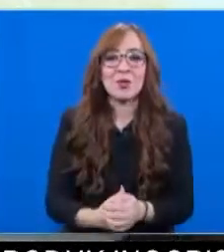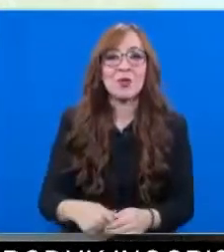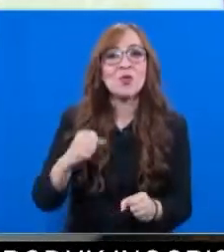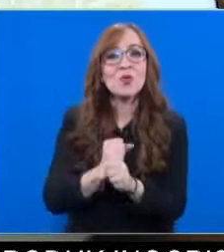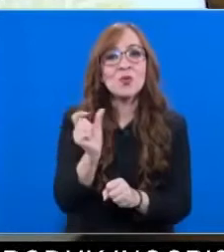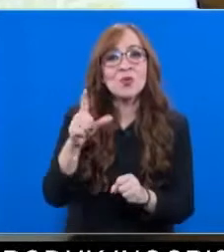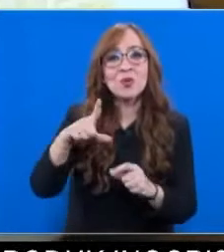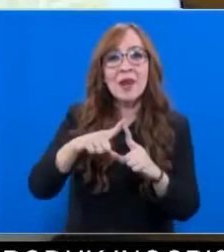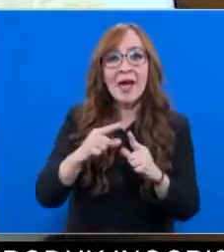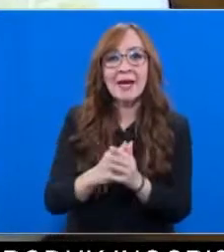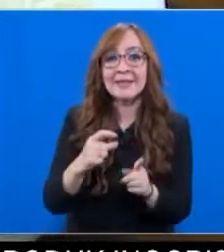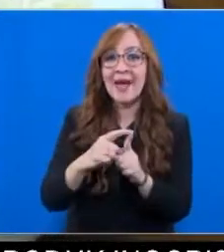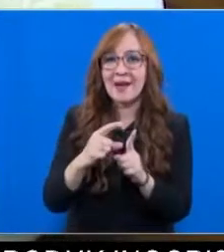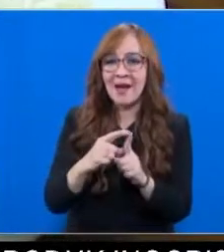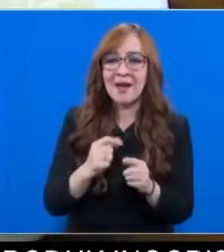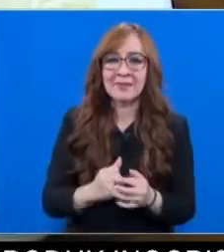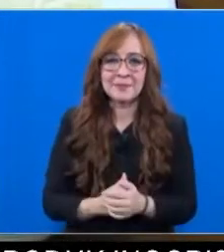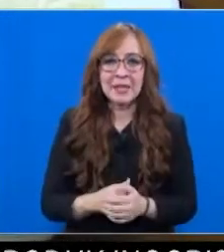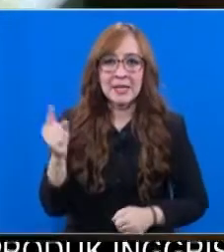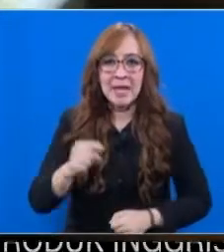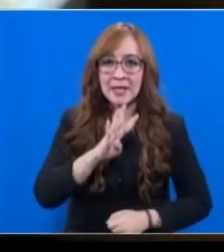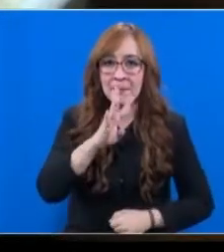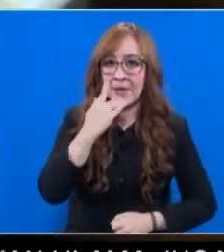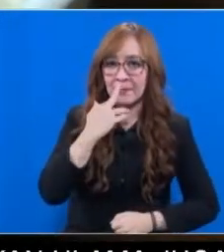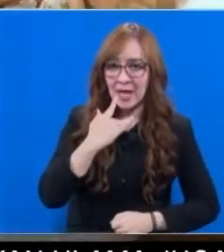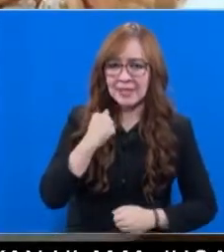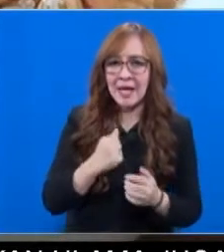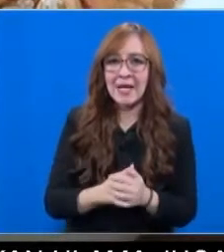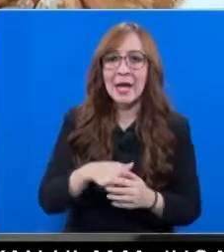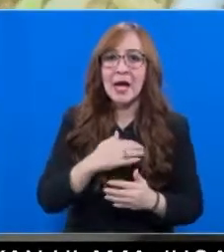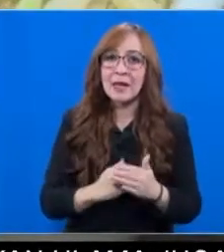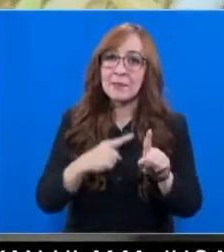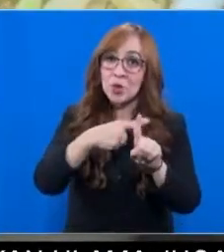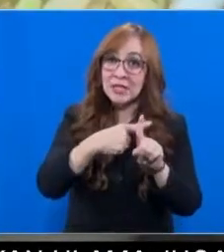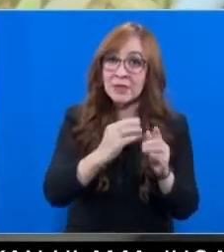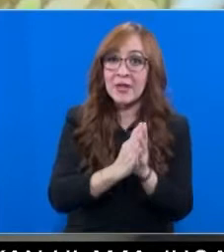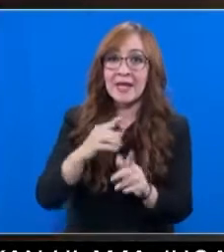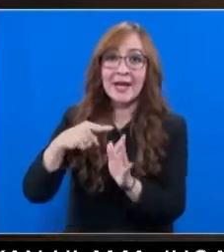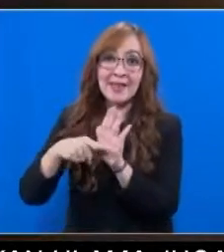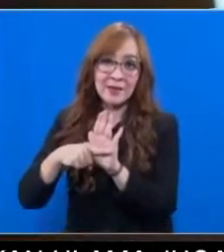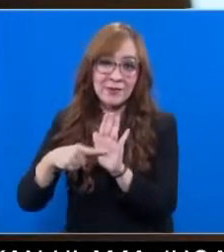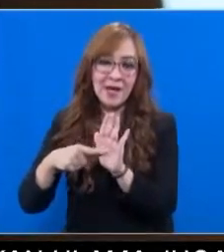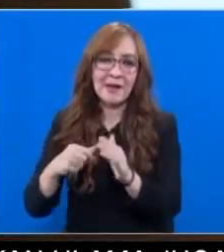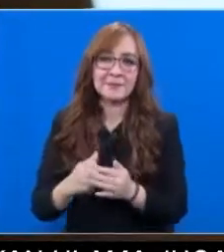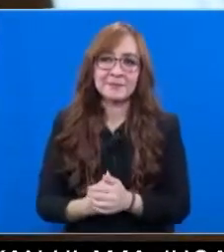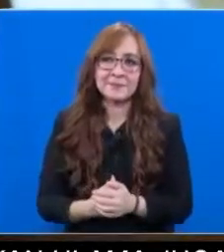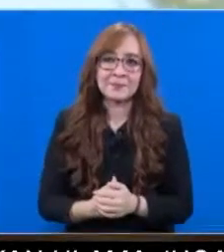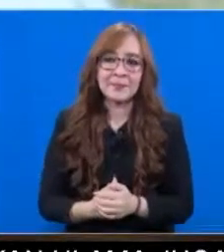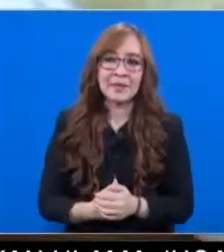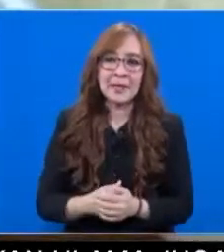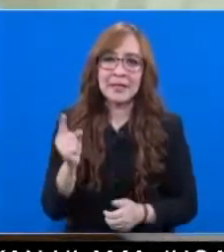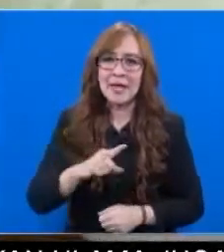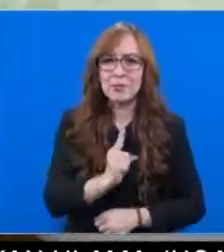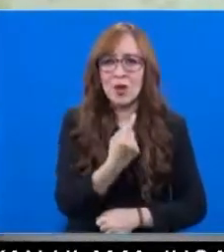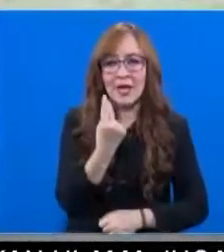Dari keempat jenis beras tadi, memang ada kelebihan dan kekurangan. Berbagai faktor dan kandungan nutrisi hingga harga